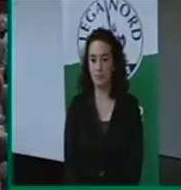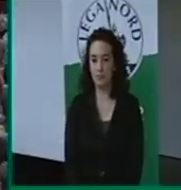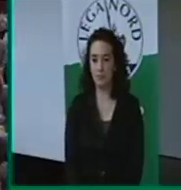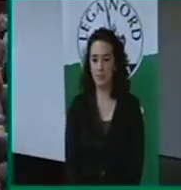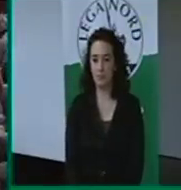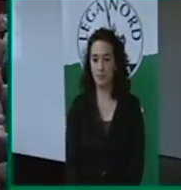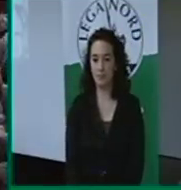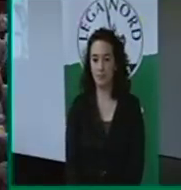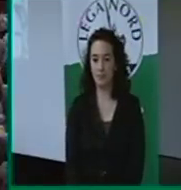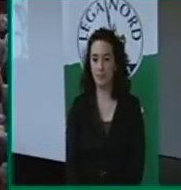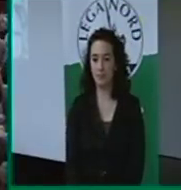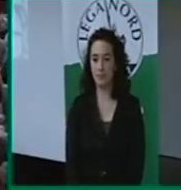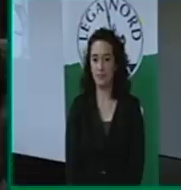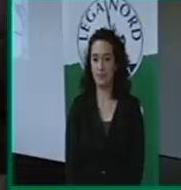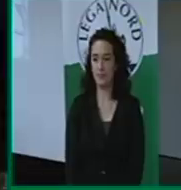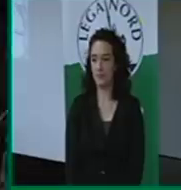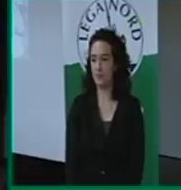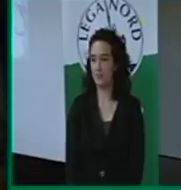successi Grazie